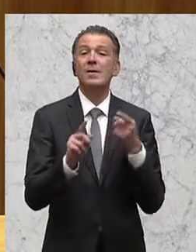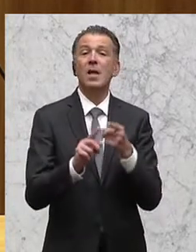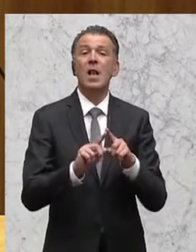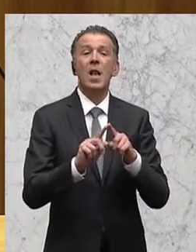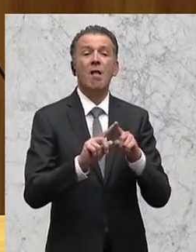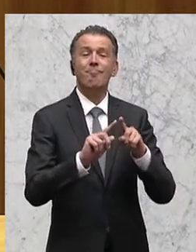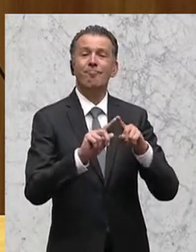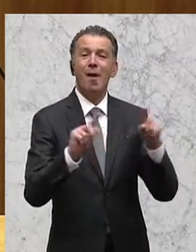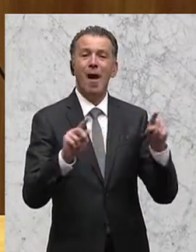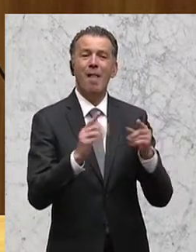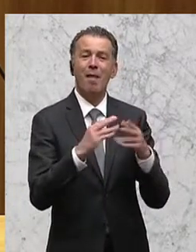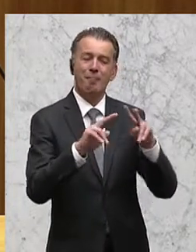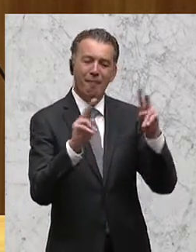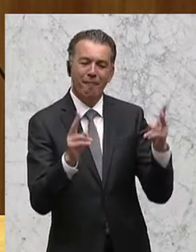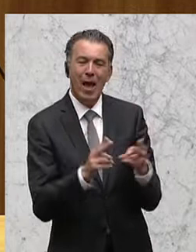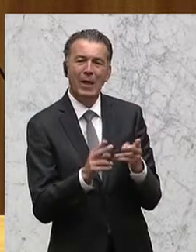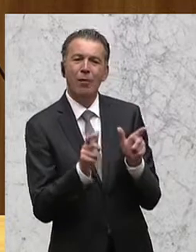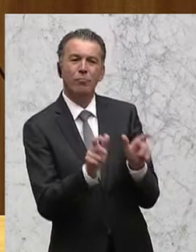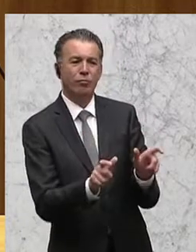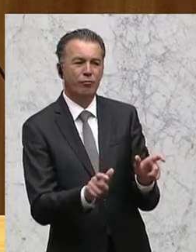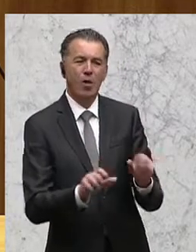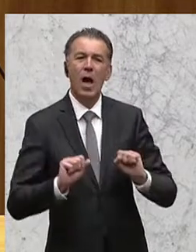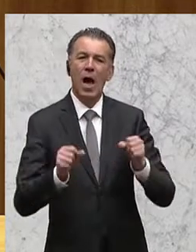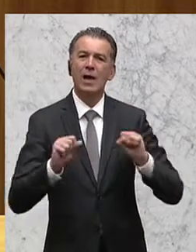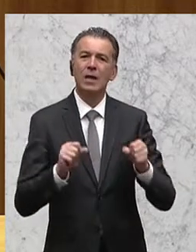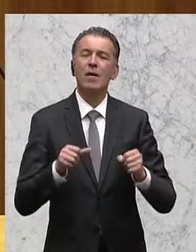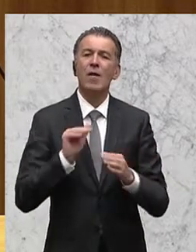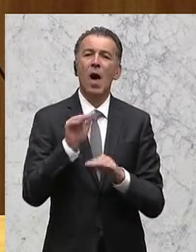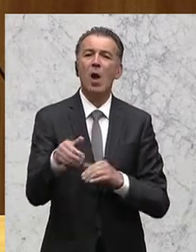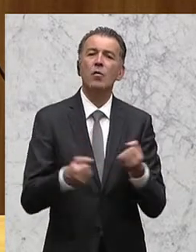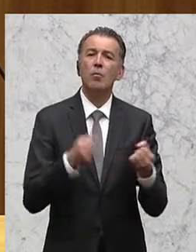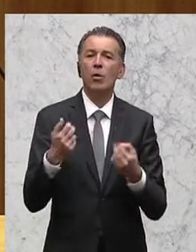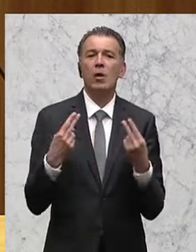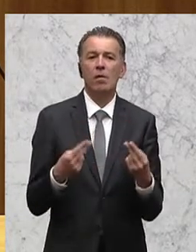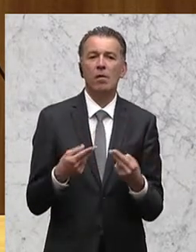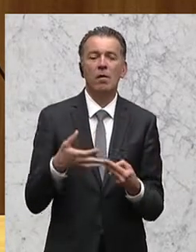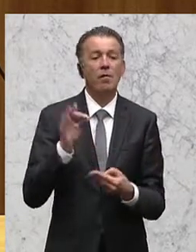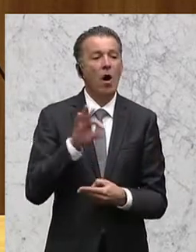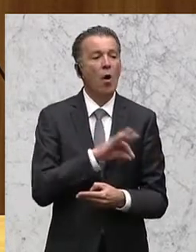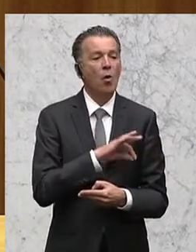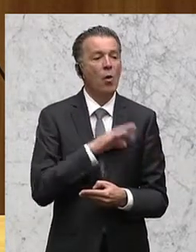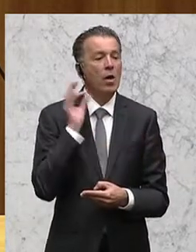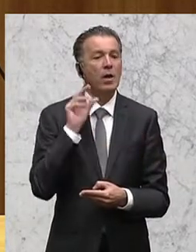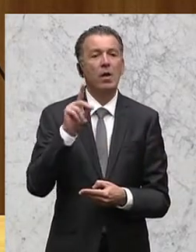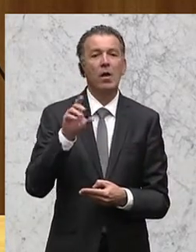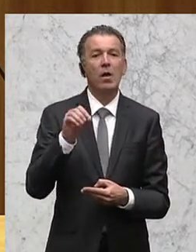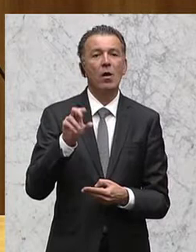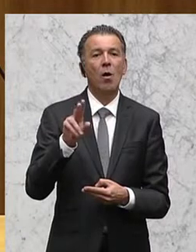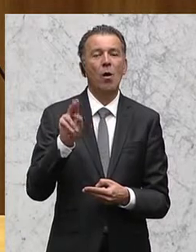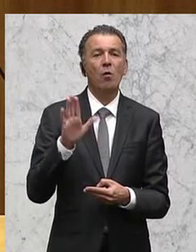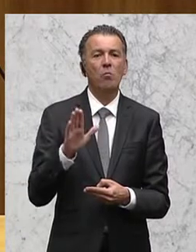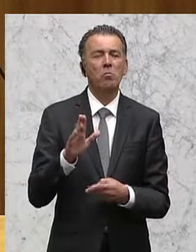und abschließend darf ich sagen eine aktive außenpolitik ist wichtig und frau kollegin forum sie können hier nicht vorwerfen